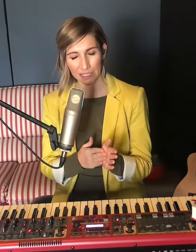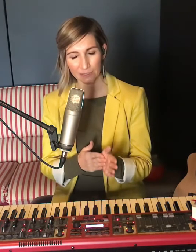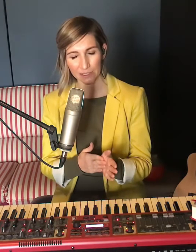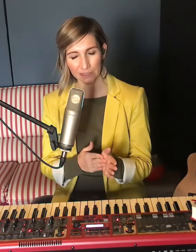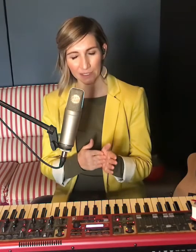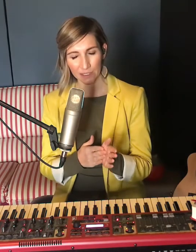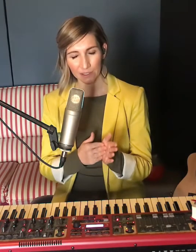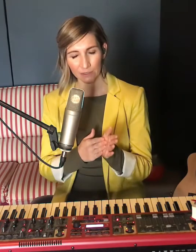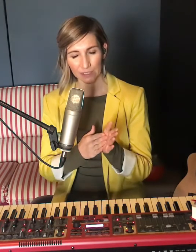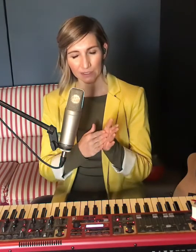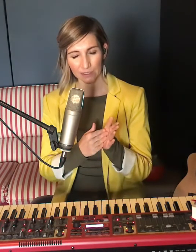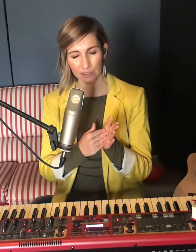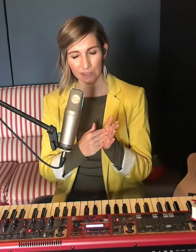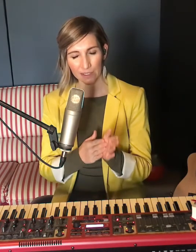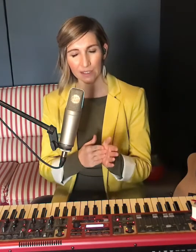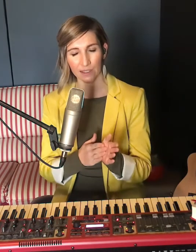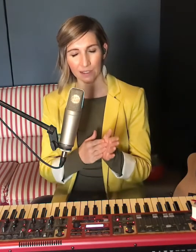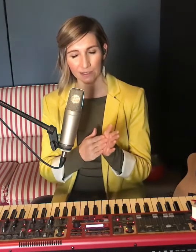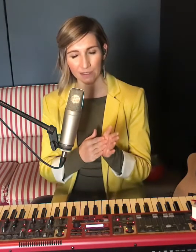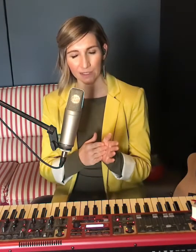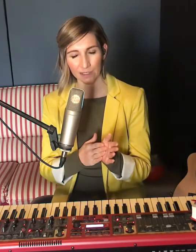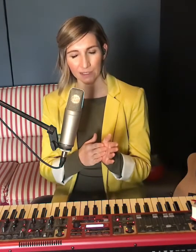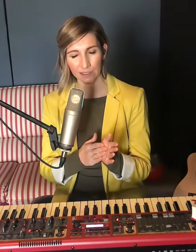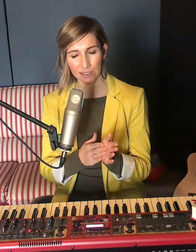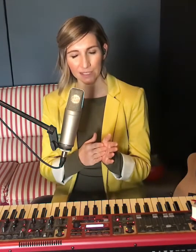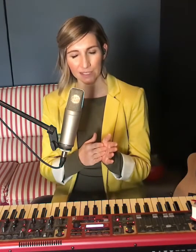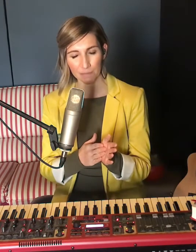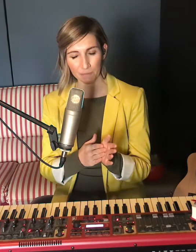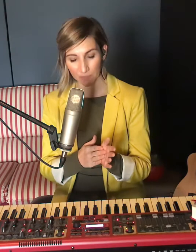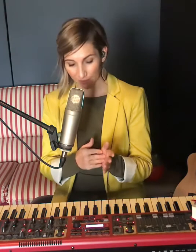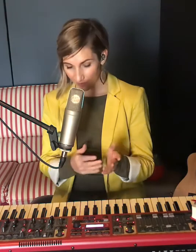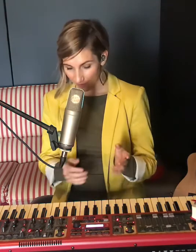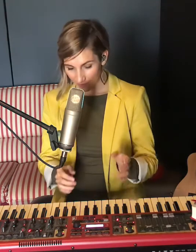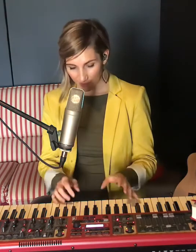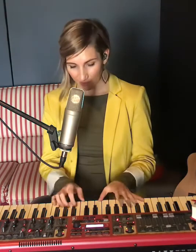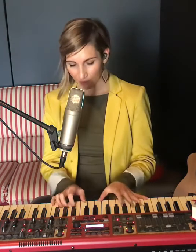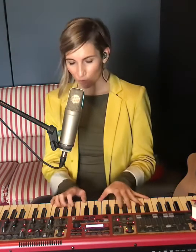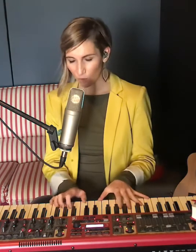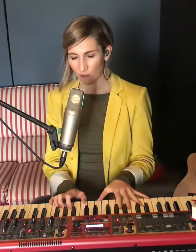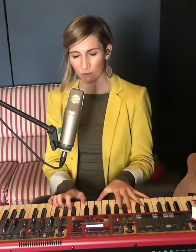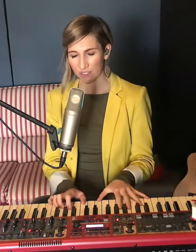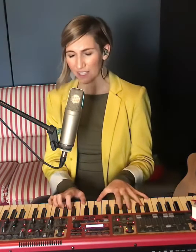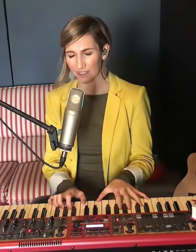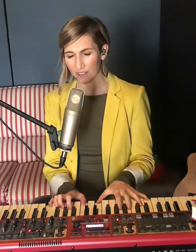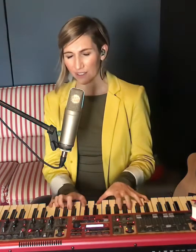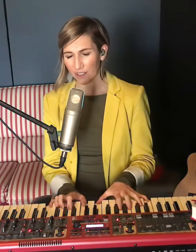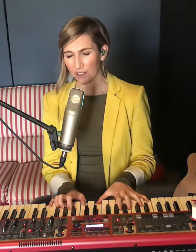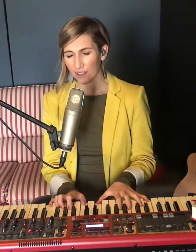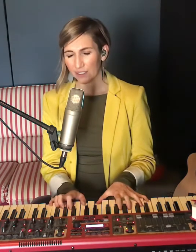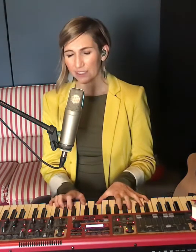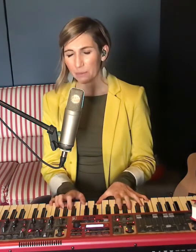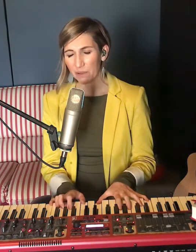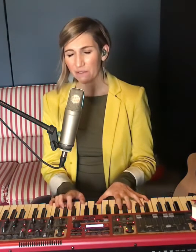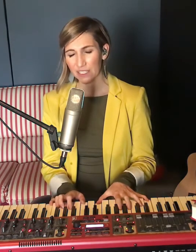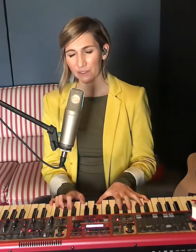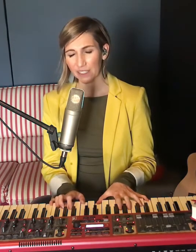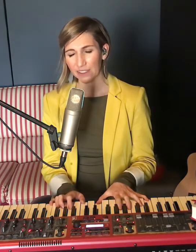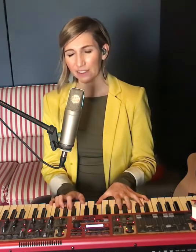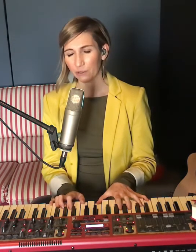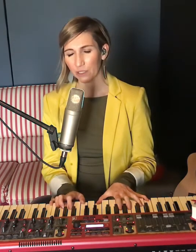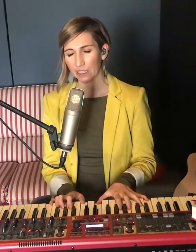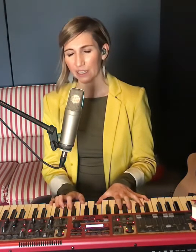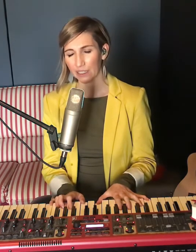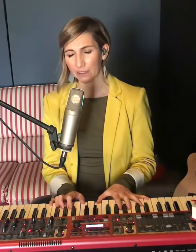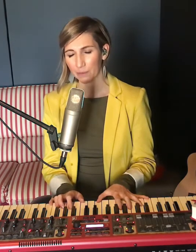gedagtes met dit wat in u hart en u gedagtes is. Here, kom maak ons net diep bewus van